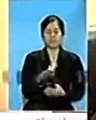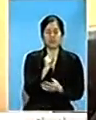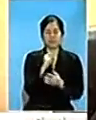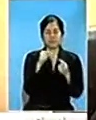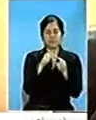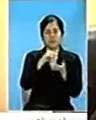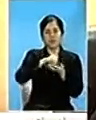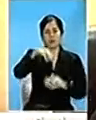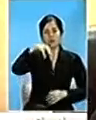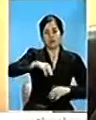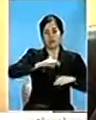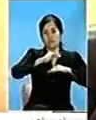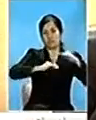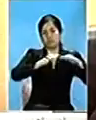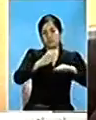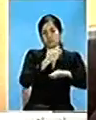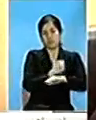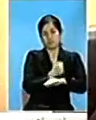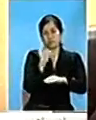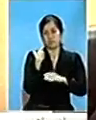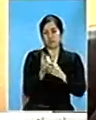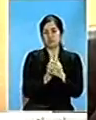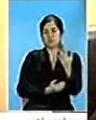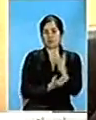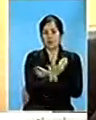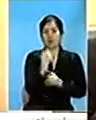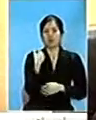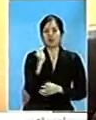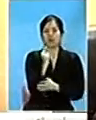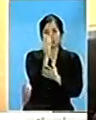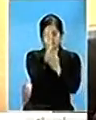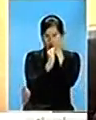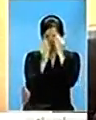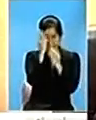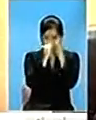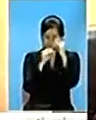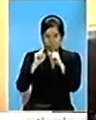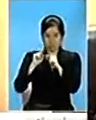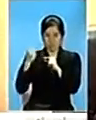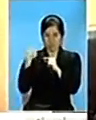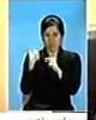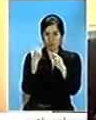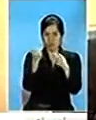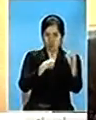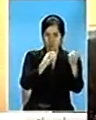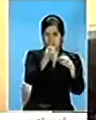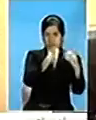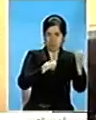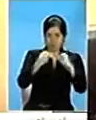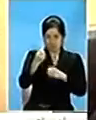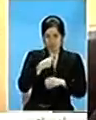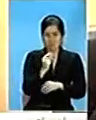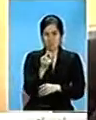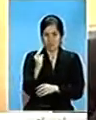สภาพัฒนาการเมืองได้มีโอกาสได้เรียนรู้นะคะความคิดเห็นใหม่